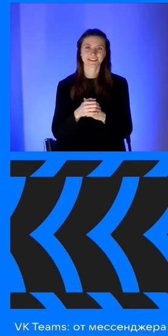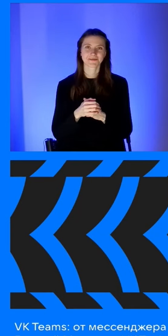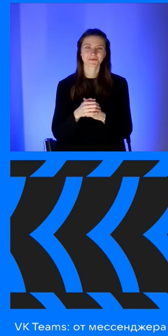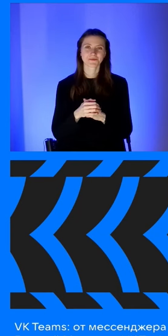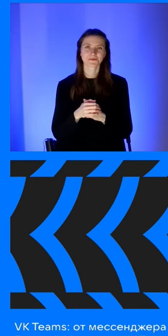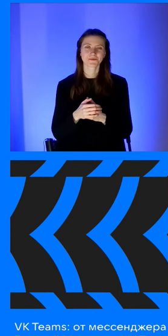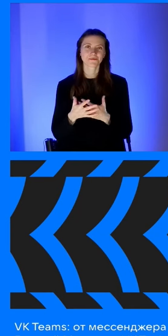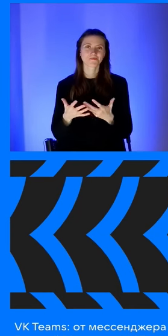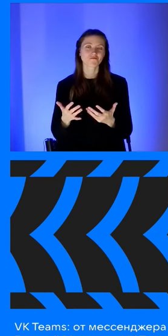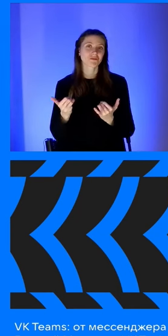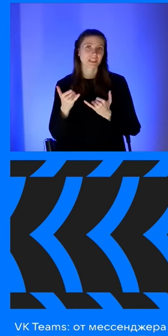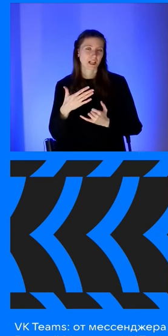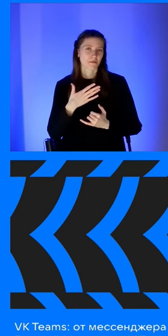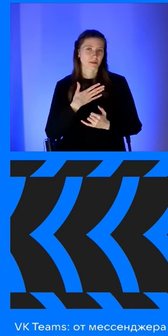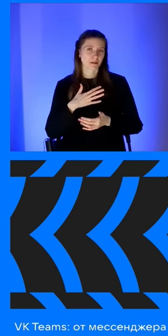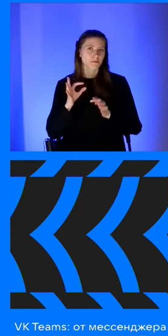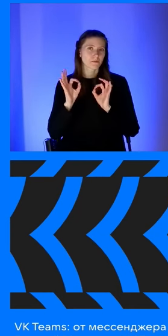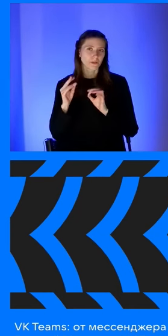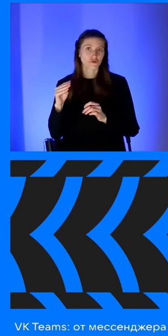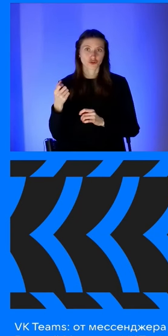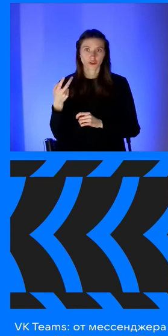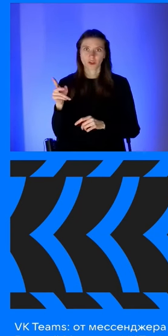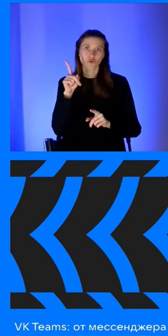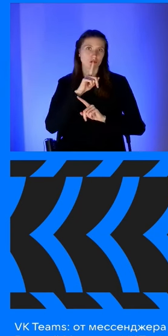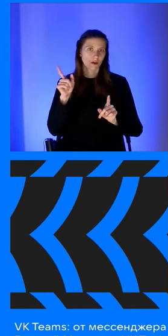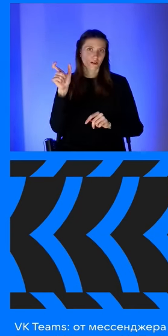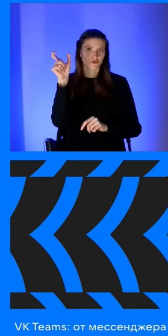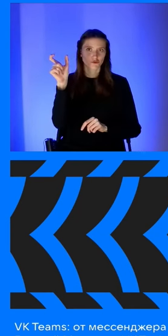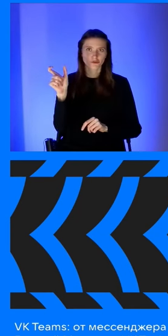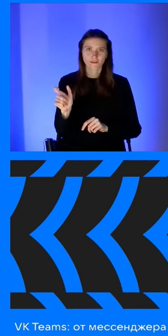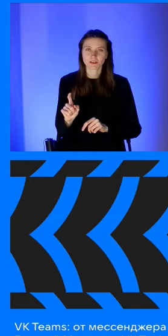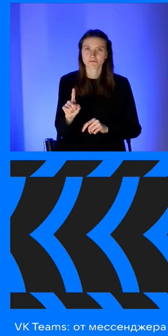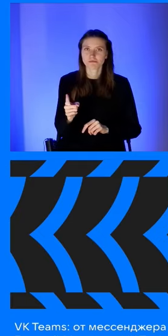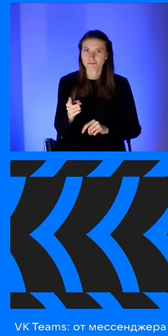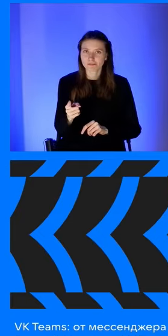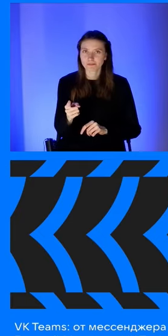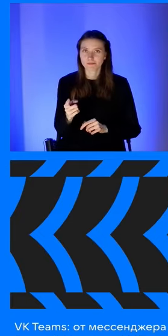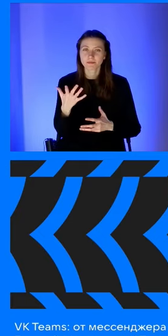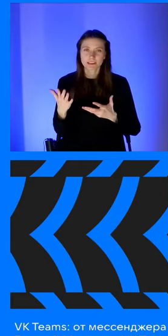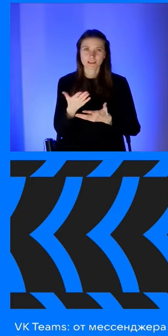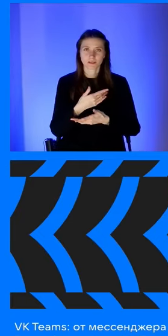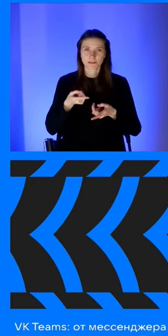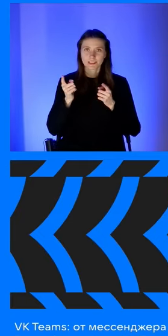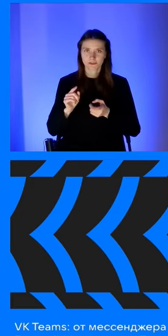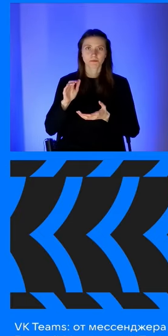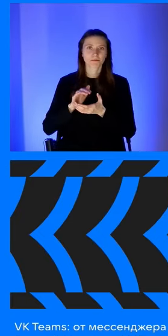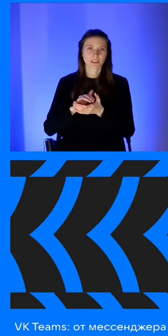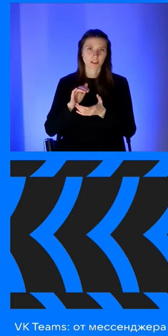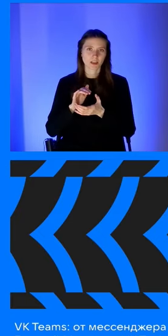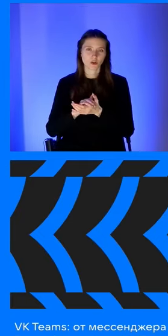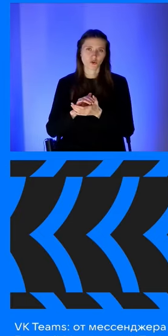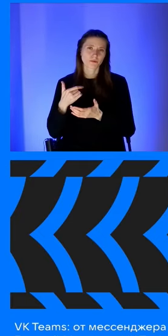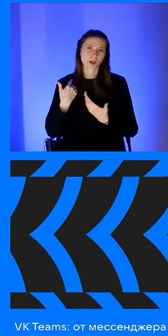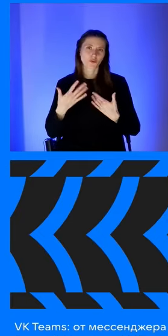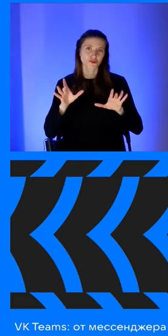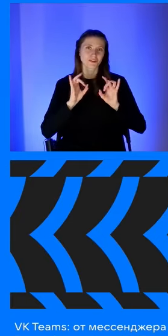да. Нет, для меня, правда, Женя уникальный совершенно человек, потому что, когда мы действительно познакомились, я уже